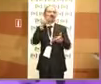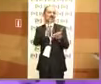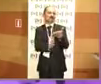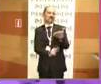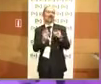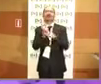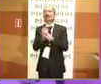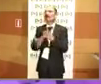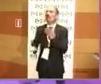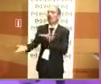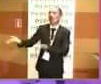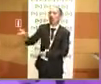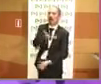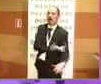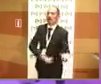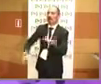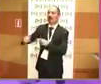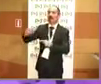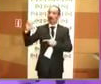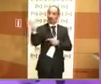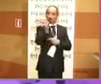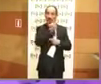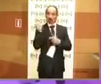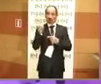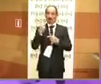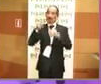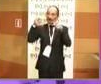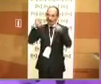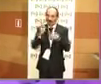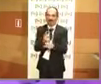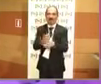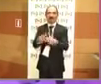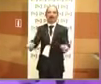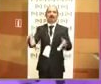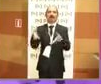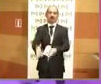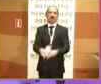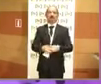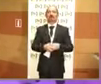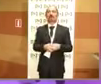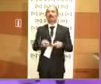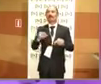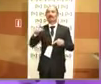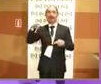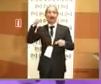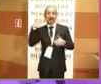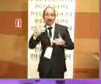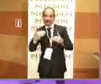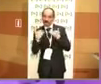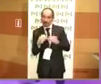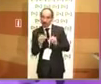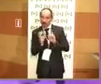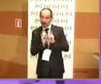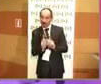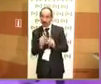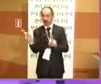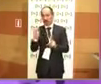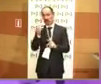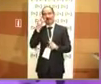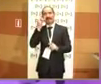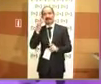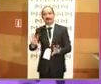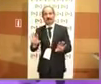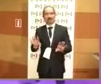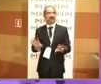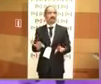tutti collaboreremo perché questo si faccia. Perché vedete, la missione non sarà semplice,